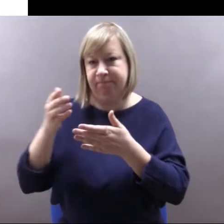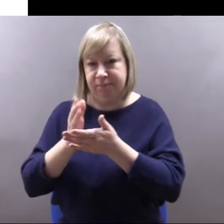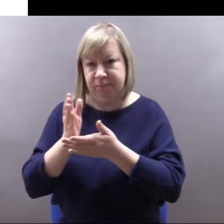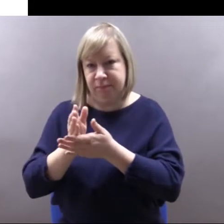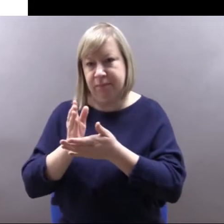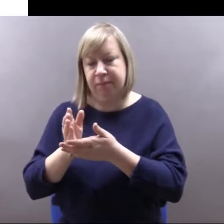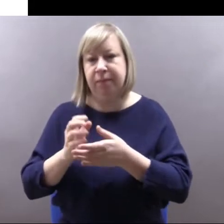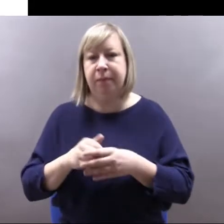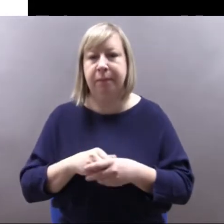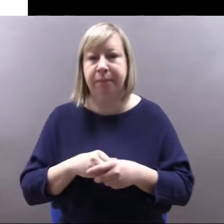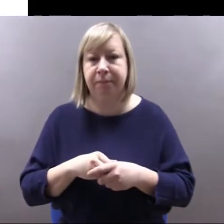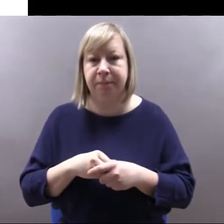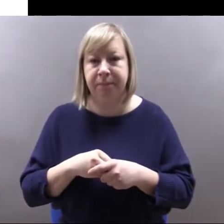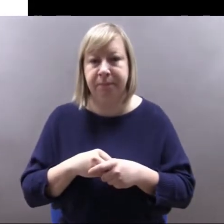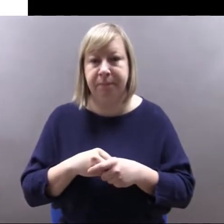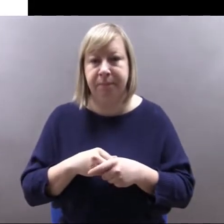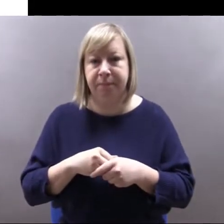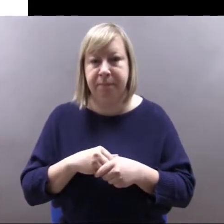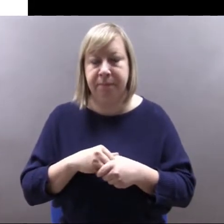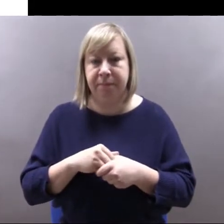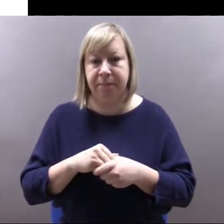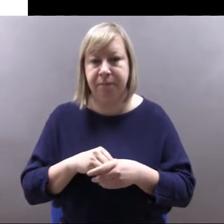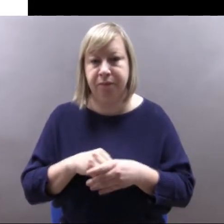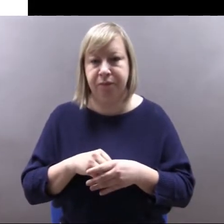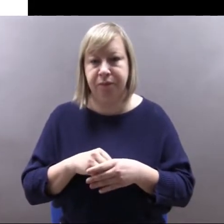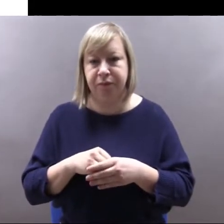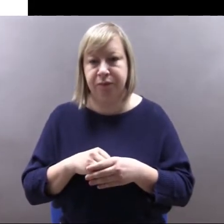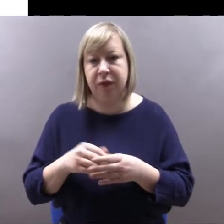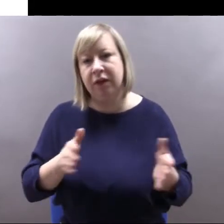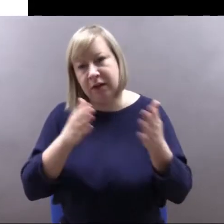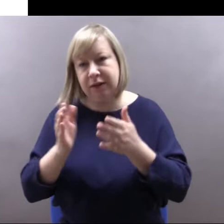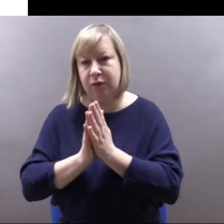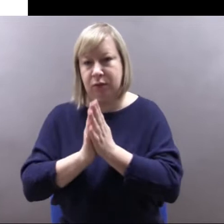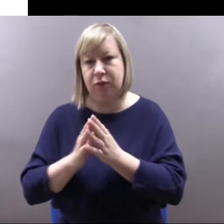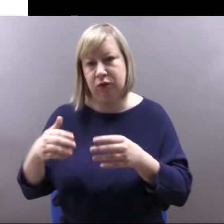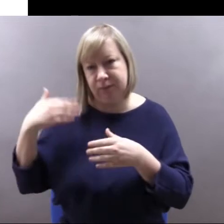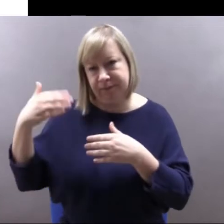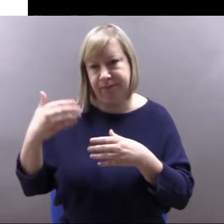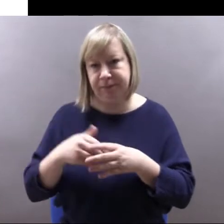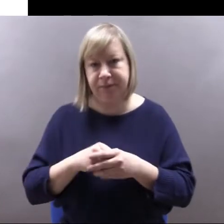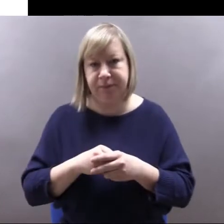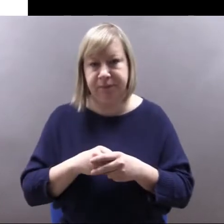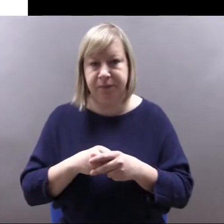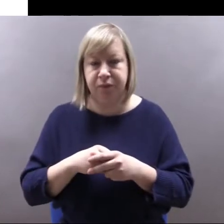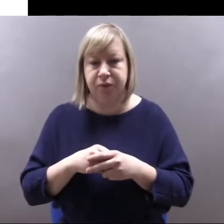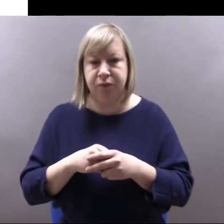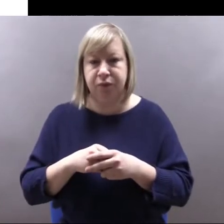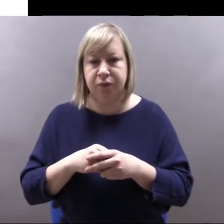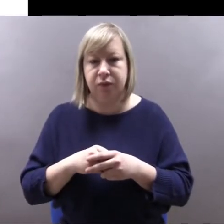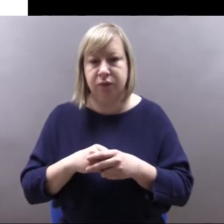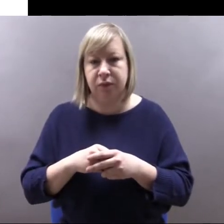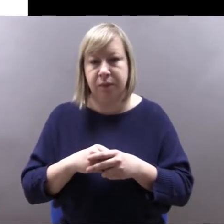Na slajdzie budynki zabytkowe, czyli nasza siedziba główna Muzeum Warszawy, rynek Starego